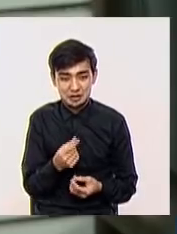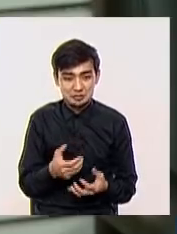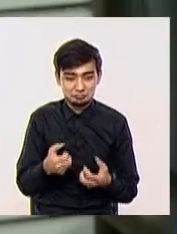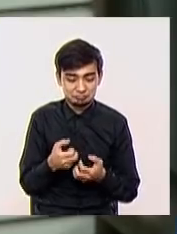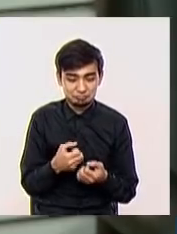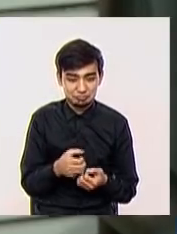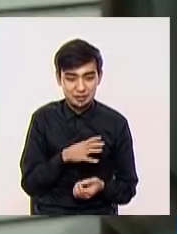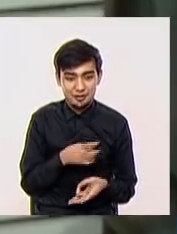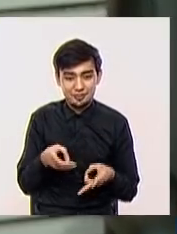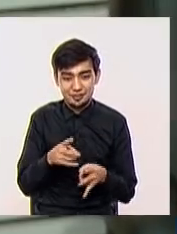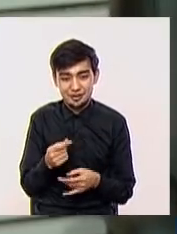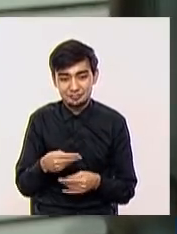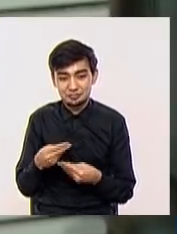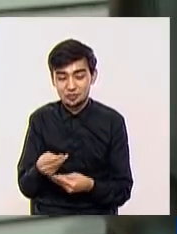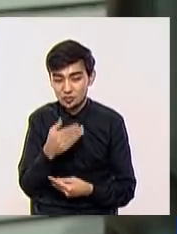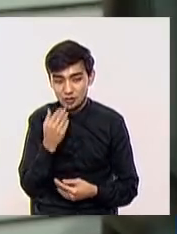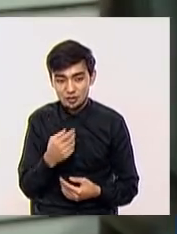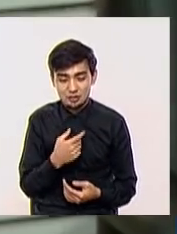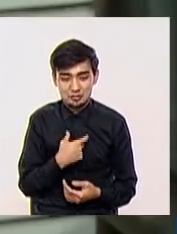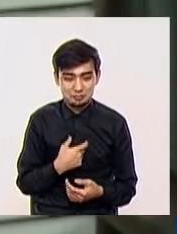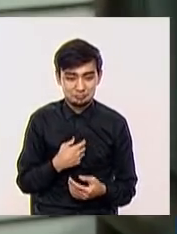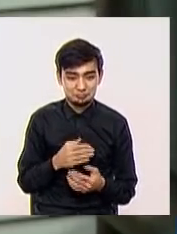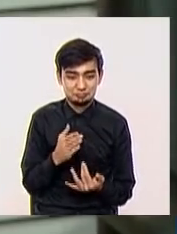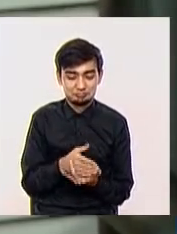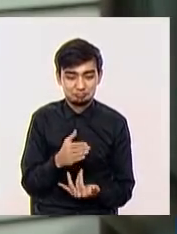остальные деньги, то, что они не дали, делили между собой.